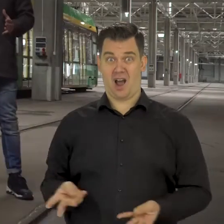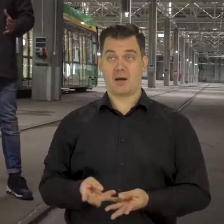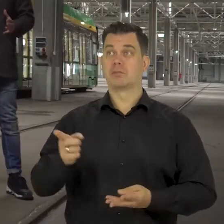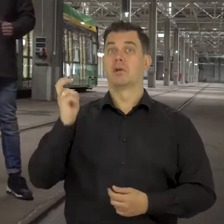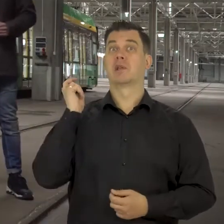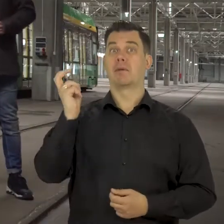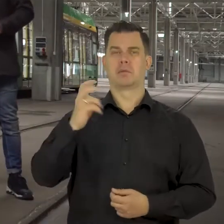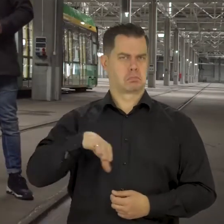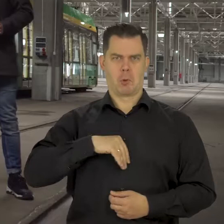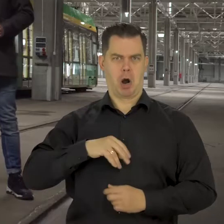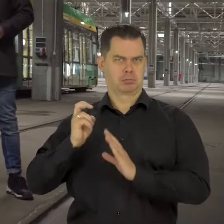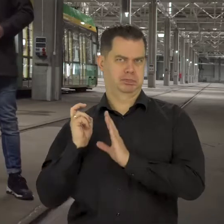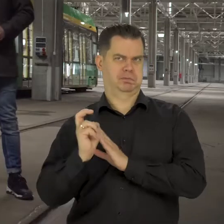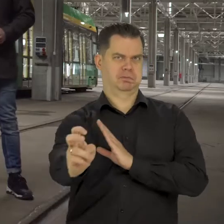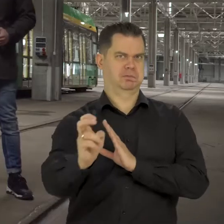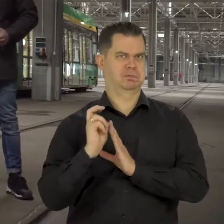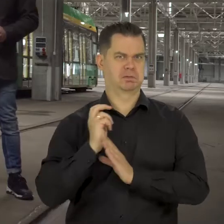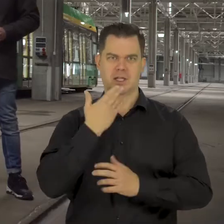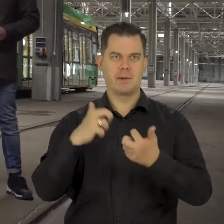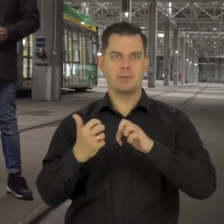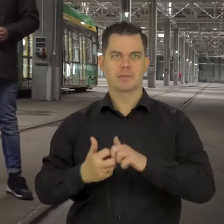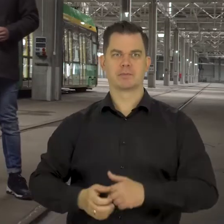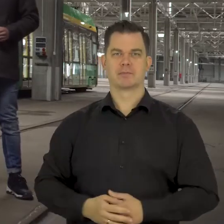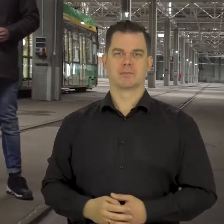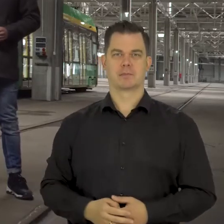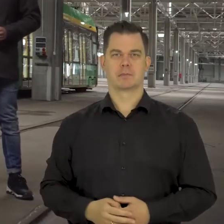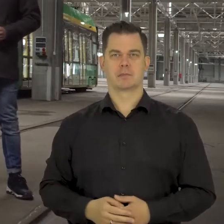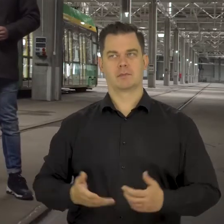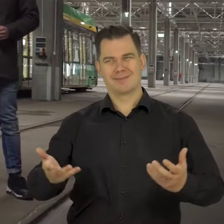punkcie kolektora taki tramwaj ze spokojem by się zmieścił.